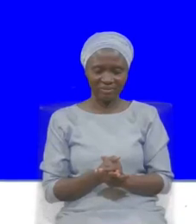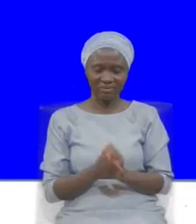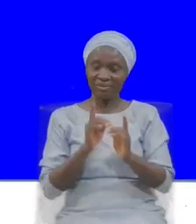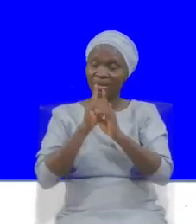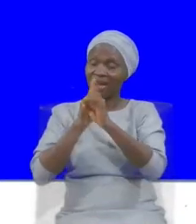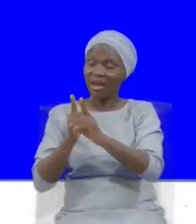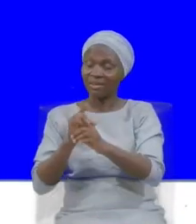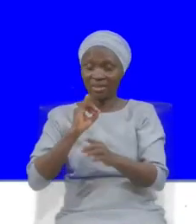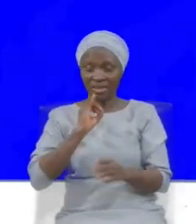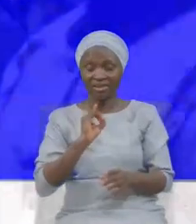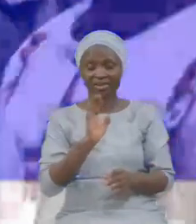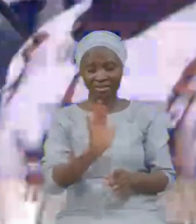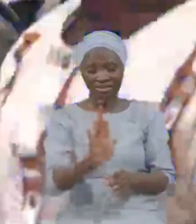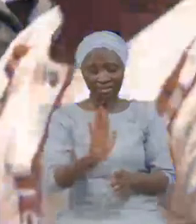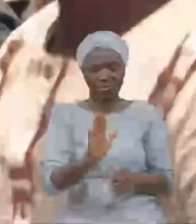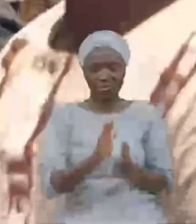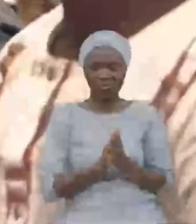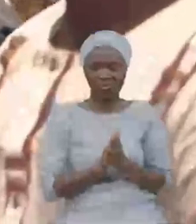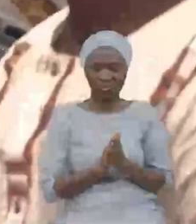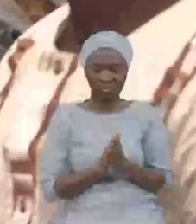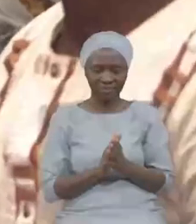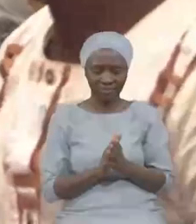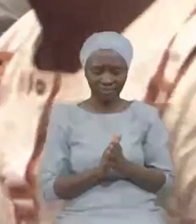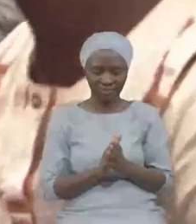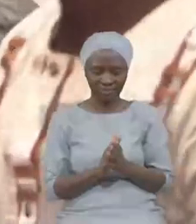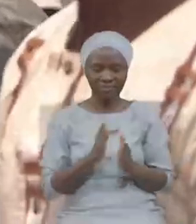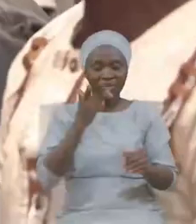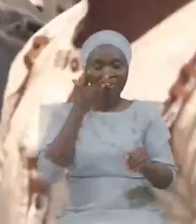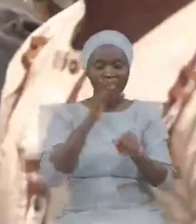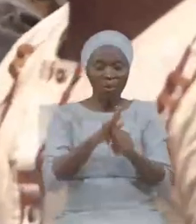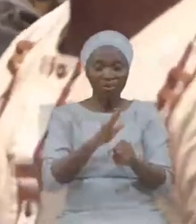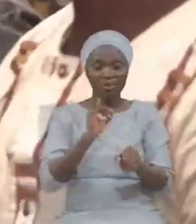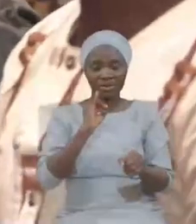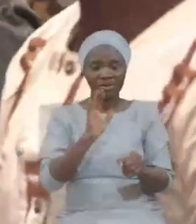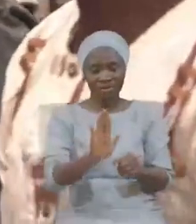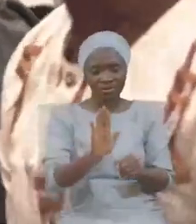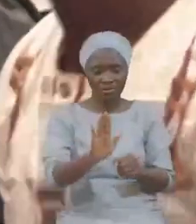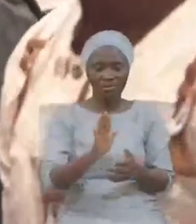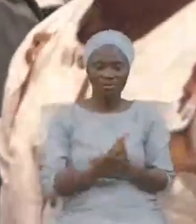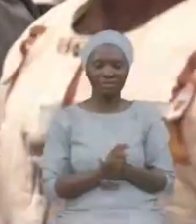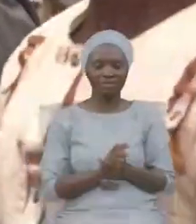La réponse est pour vous. La promesse est pour vous.